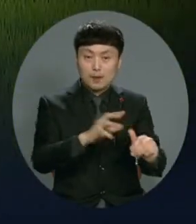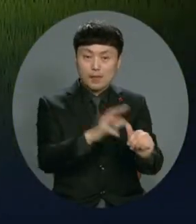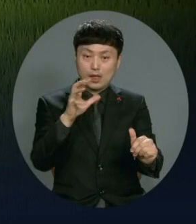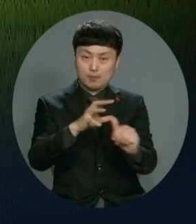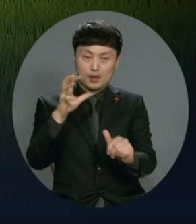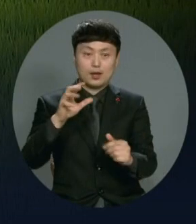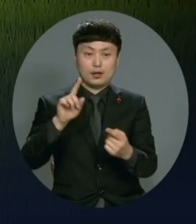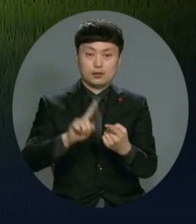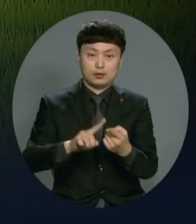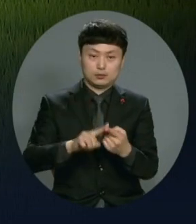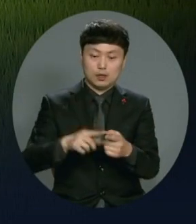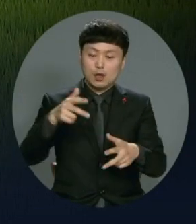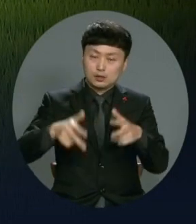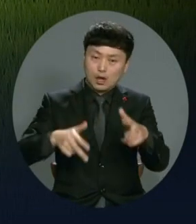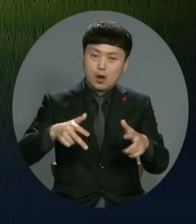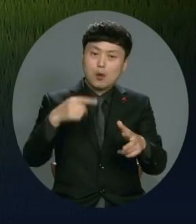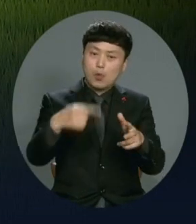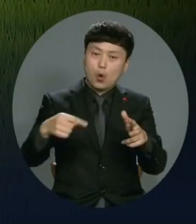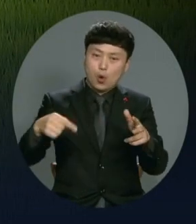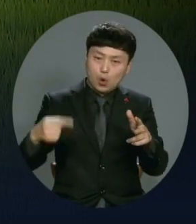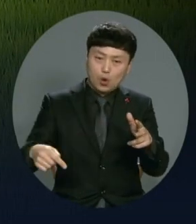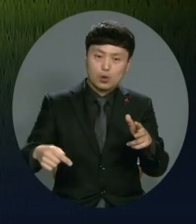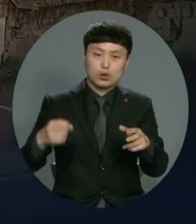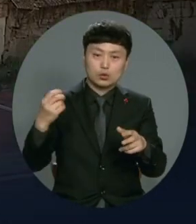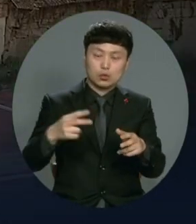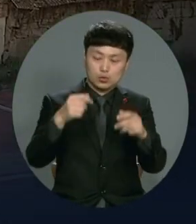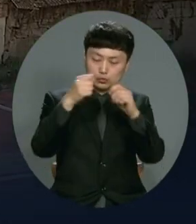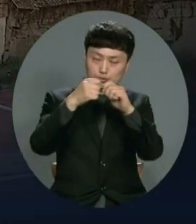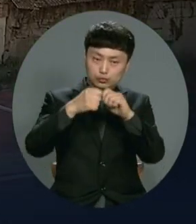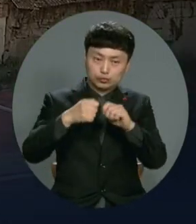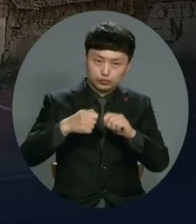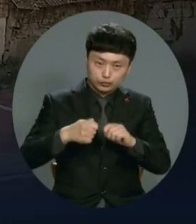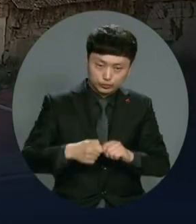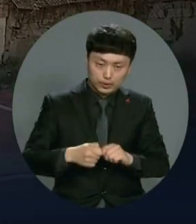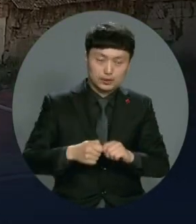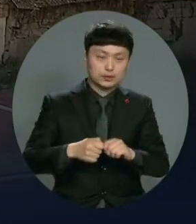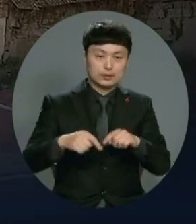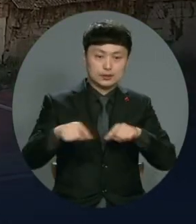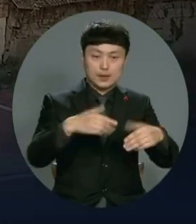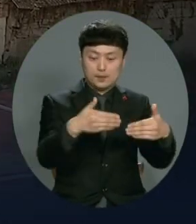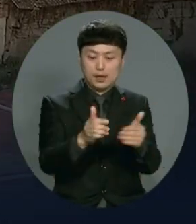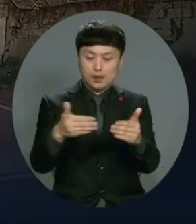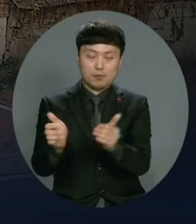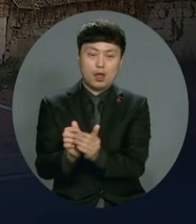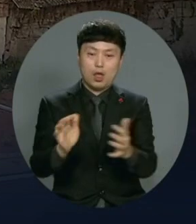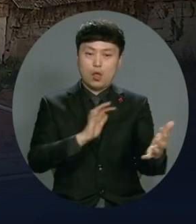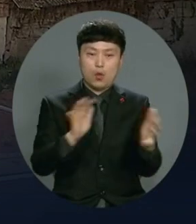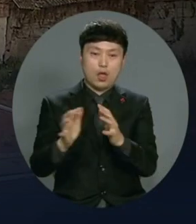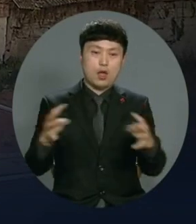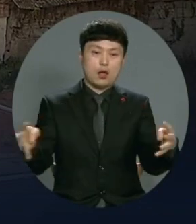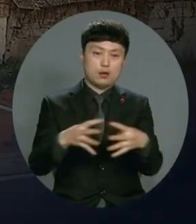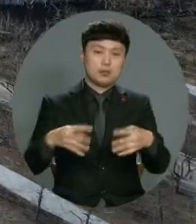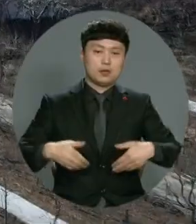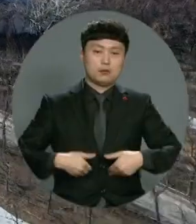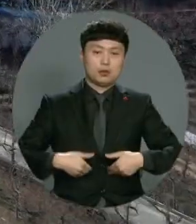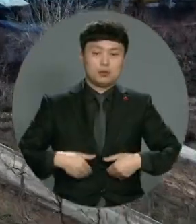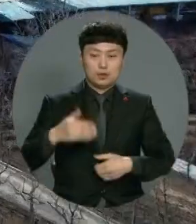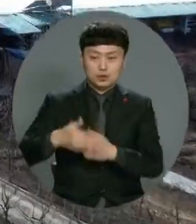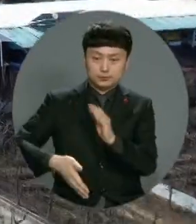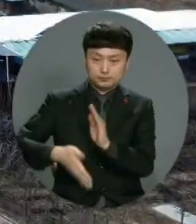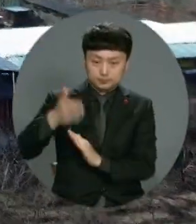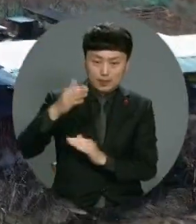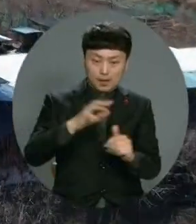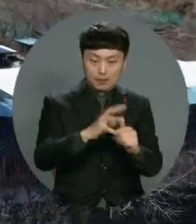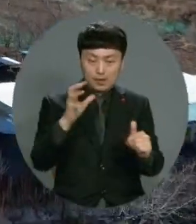해외에 해당하는 사업이 어떤 어떤 사업이 해당되는지 구체적인 티셔츠하고 논의가 좀 있어야 되고요 대구시가